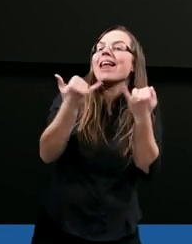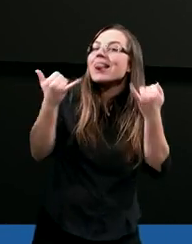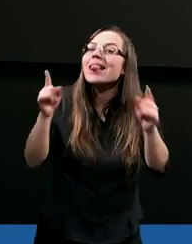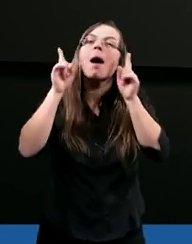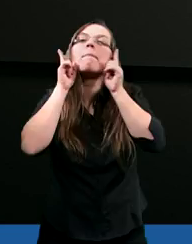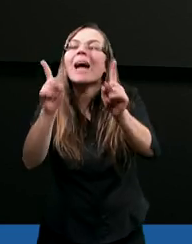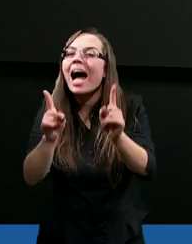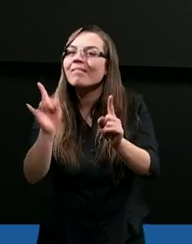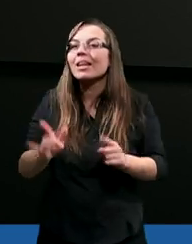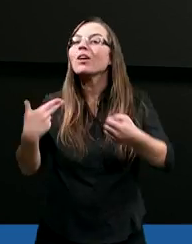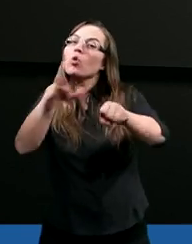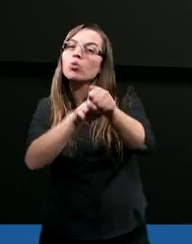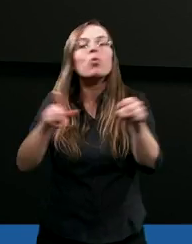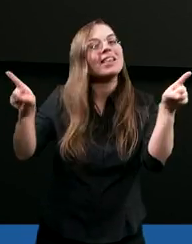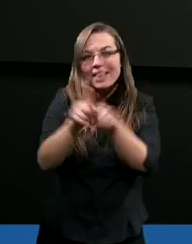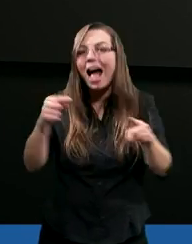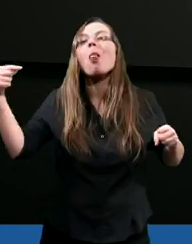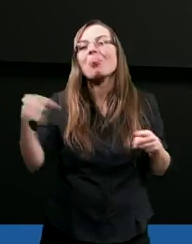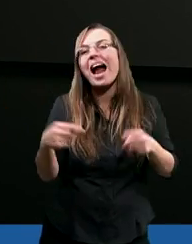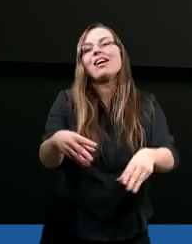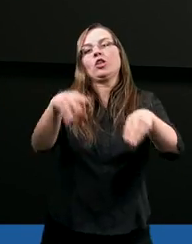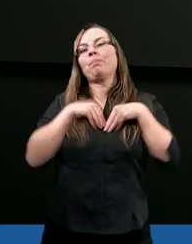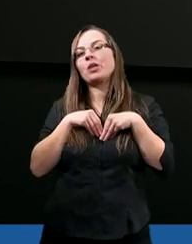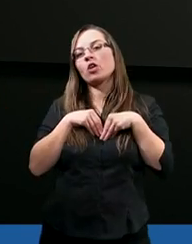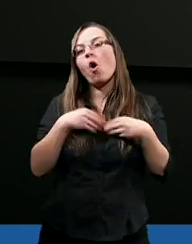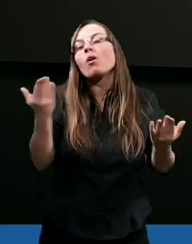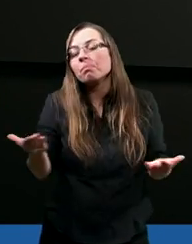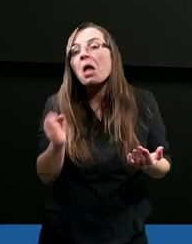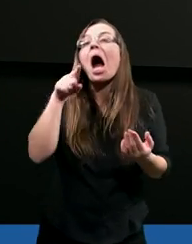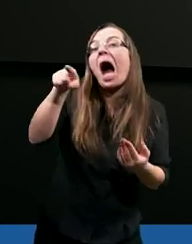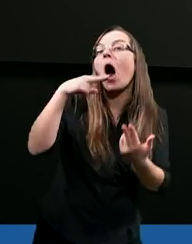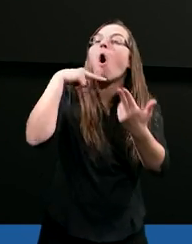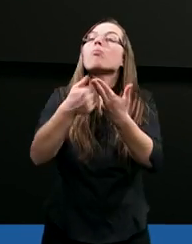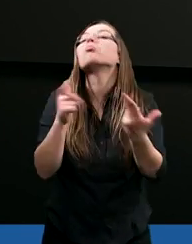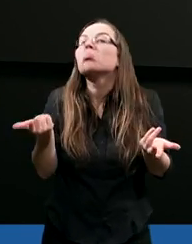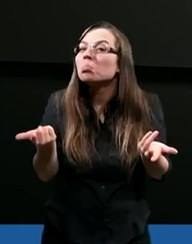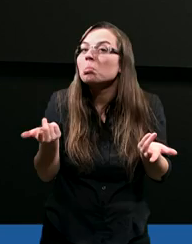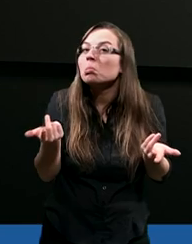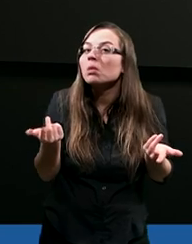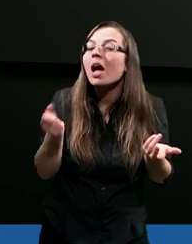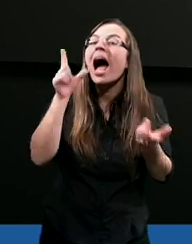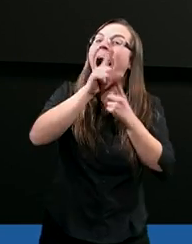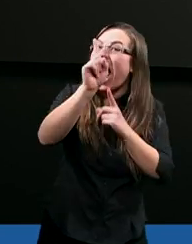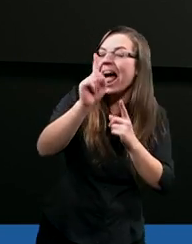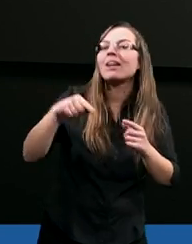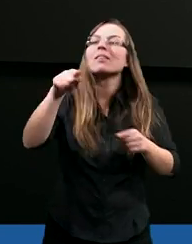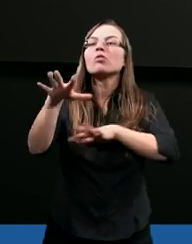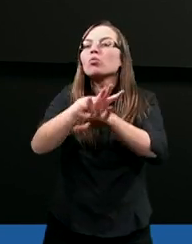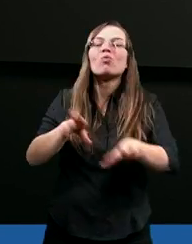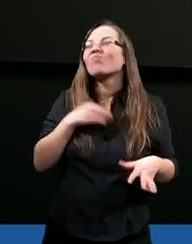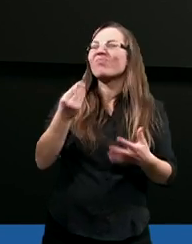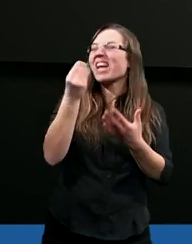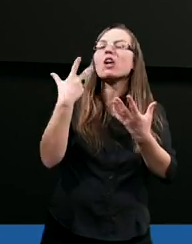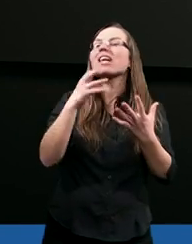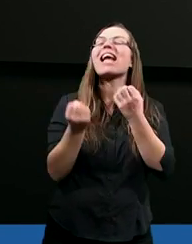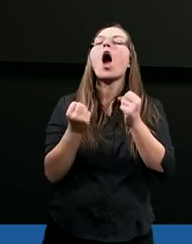prawdy, które też należałoby przyjąć. A oni odpowiedzieli, ale nam tego Duch Święty jeszcze